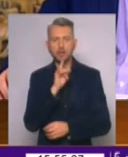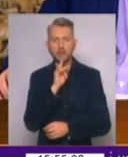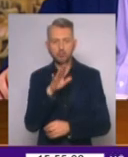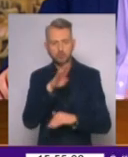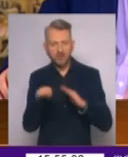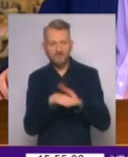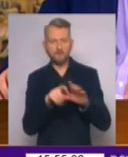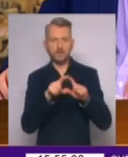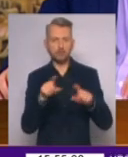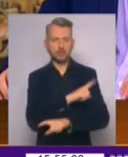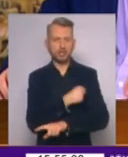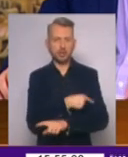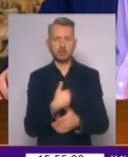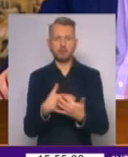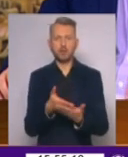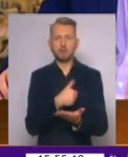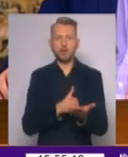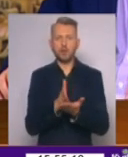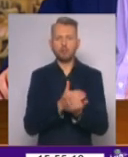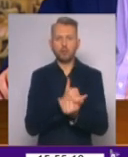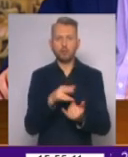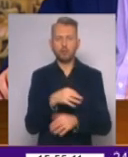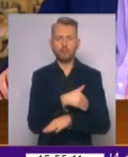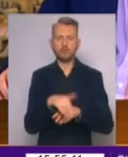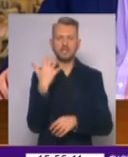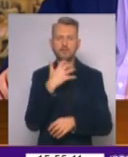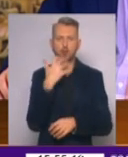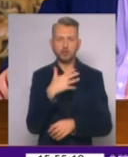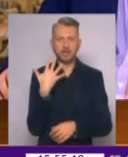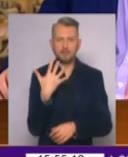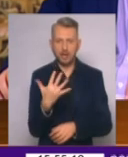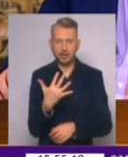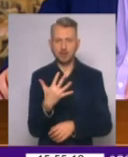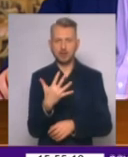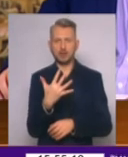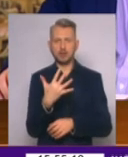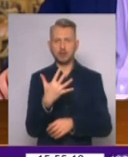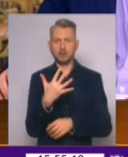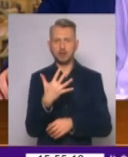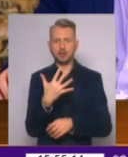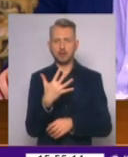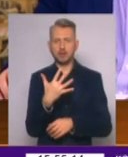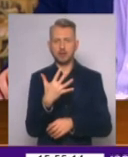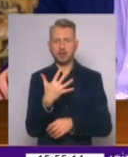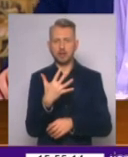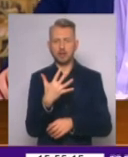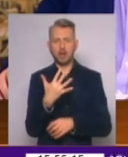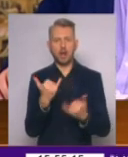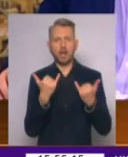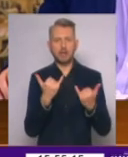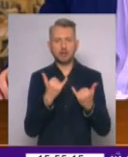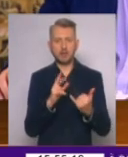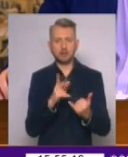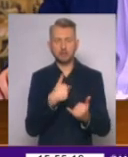лікарень. Наприклад, ми обслуговували по Сімферопольській 5, були 3 дні на захід Трансбуд. А зараз, як ми пішли